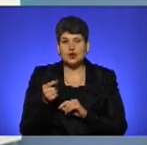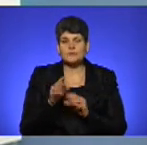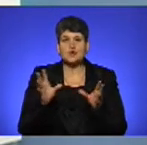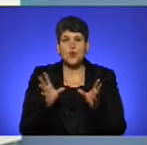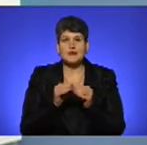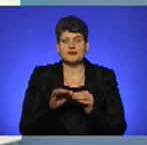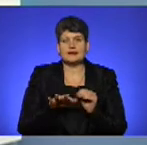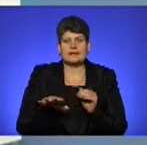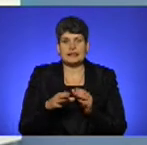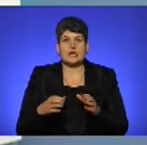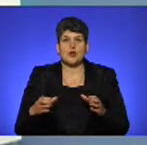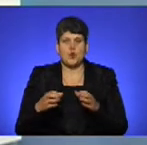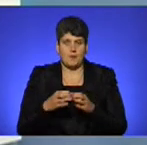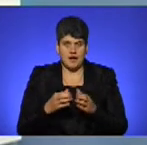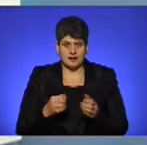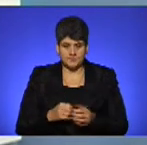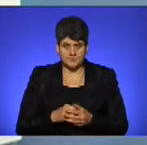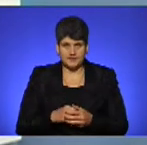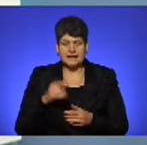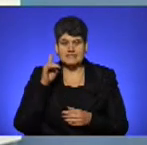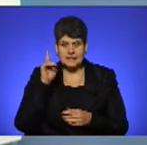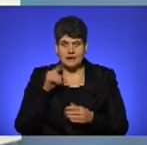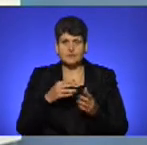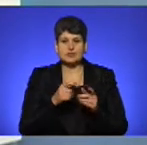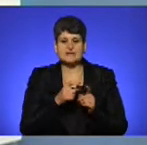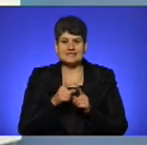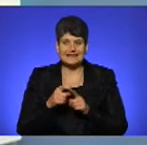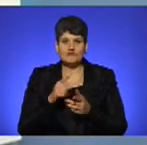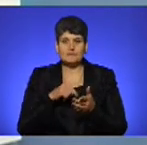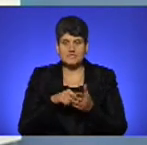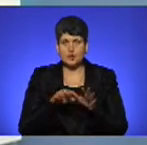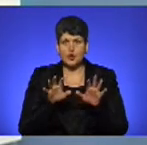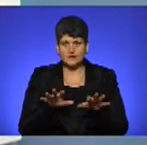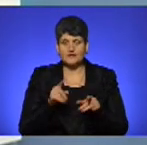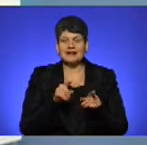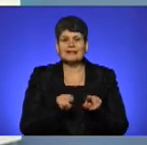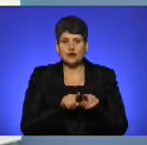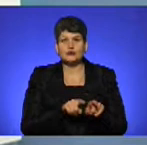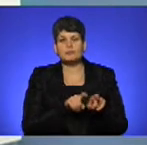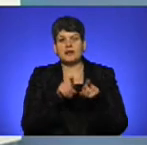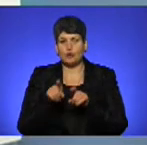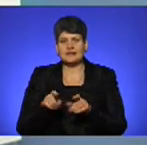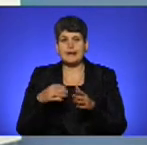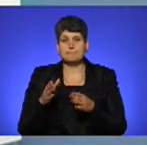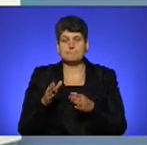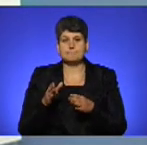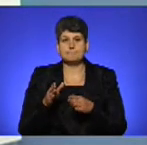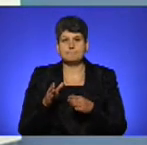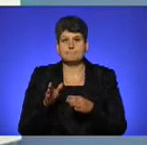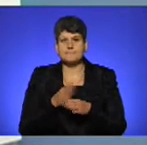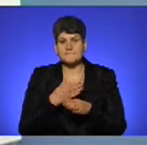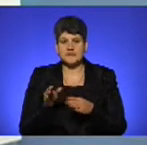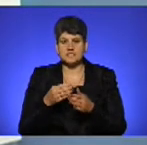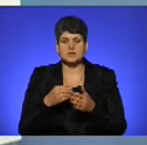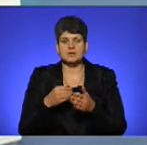об'єднаної територіальної громади, знаємо зі слів міського голови, що вона також переходить на міжбюджетні, прямі міжбюджетні відносини